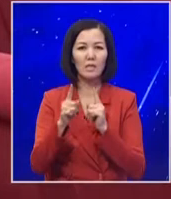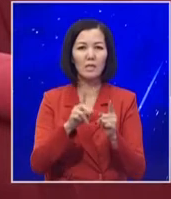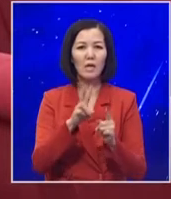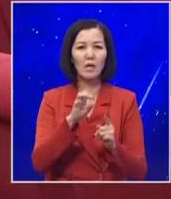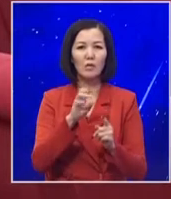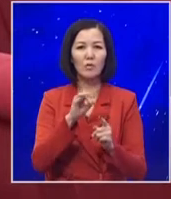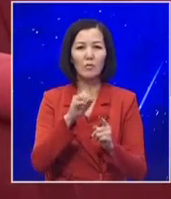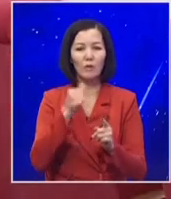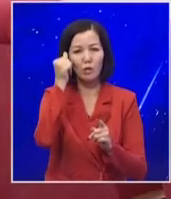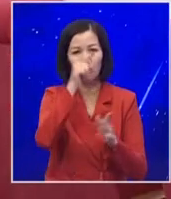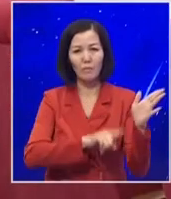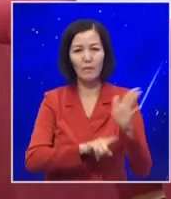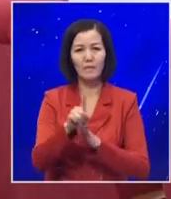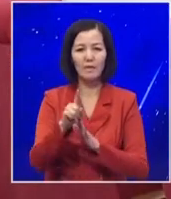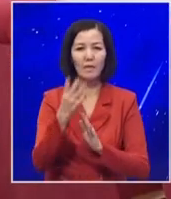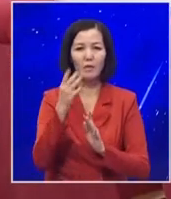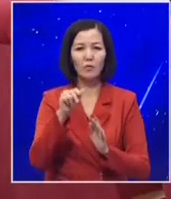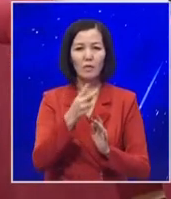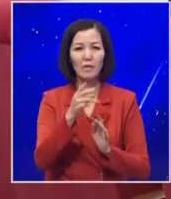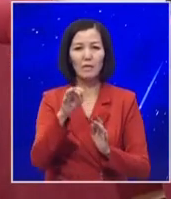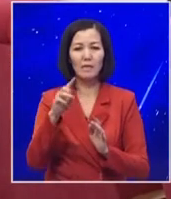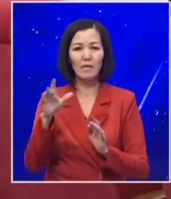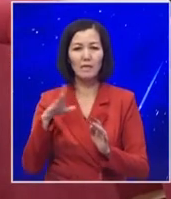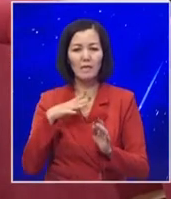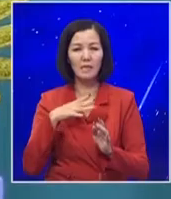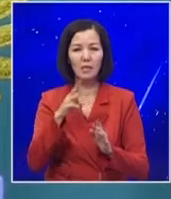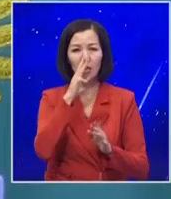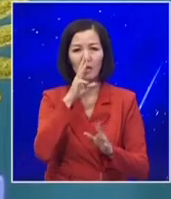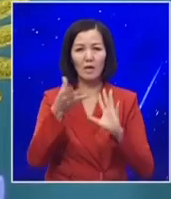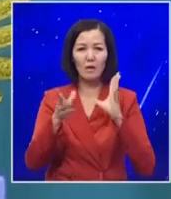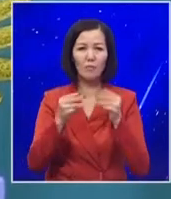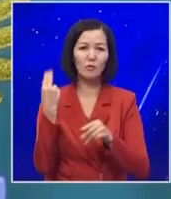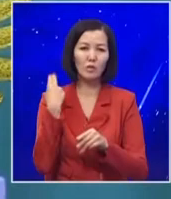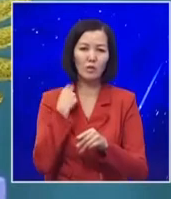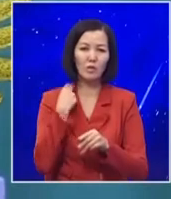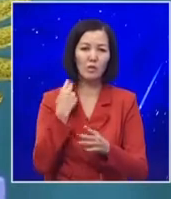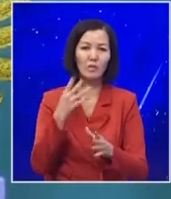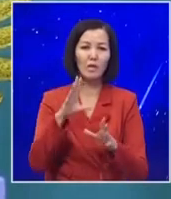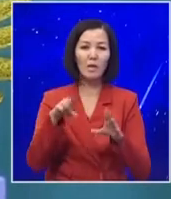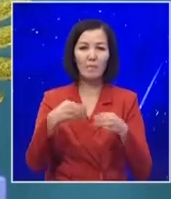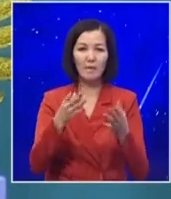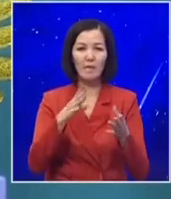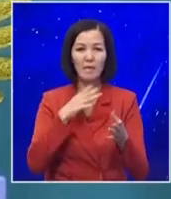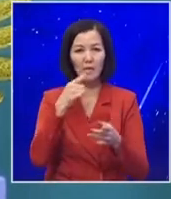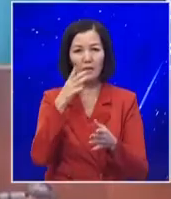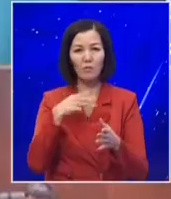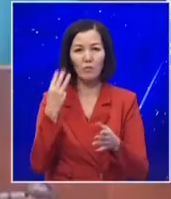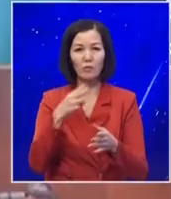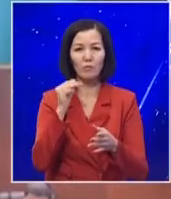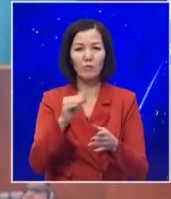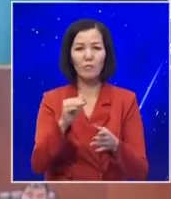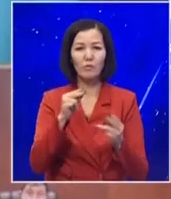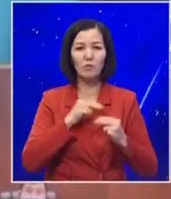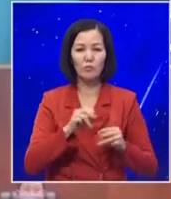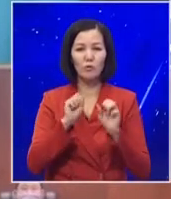Біржан Нұрымбетов жыл басынан бері 4,2 миллиард теңге жалақы бойынша берешек өтелгенін атап өтті. Тағы 31 мың жұмыскердің